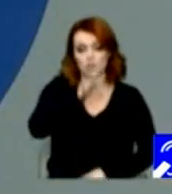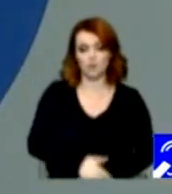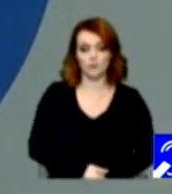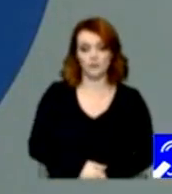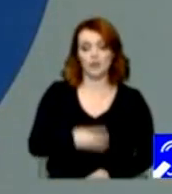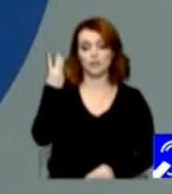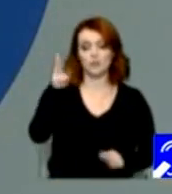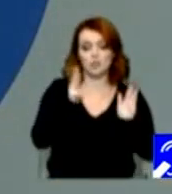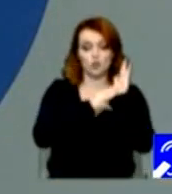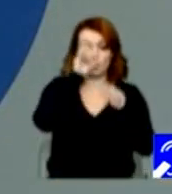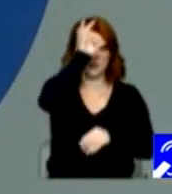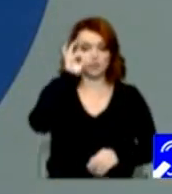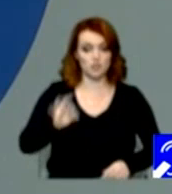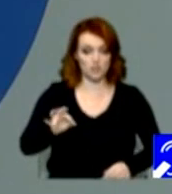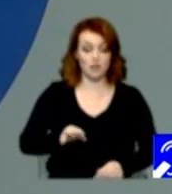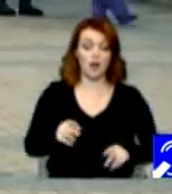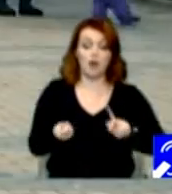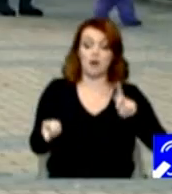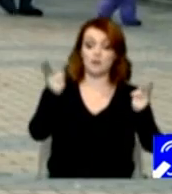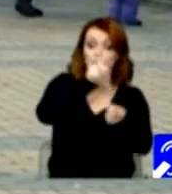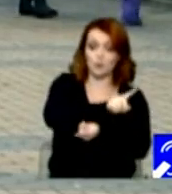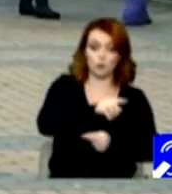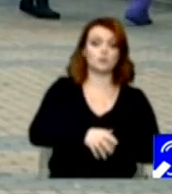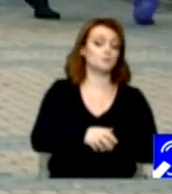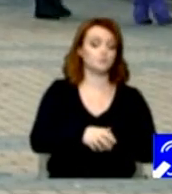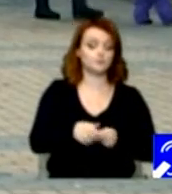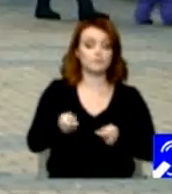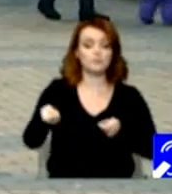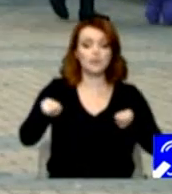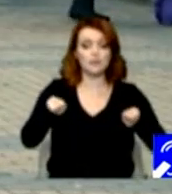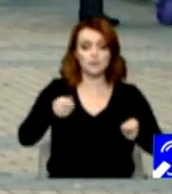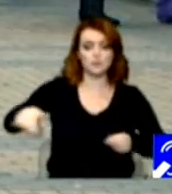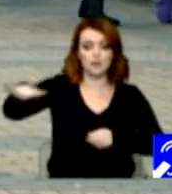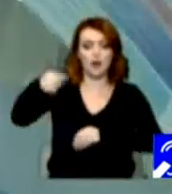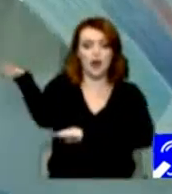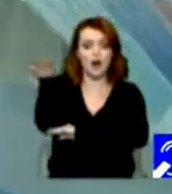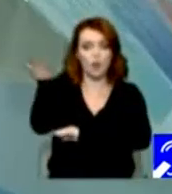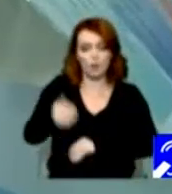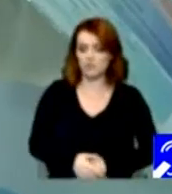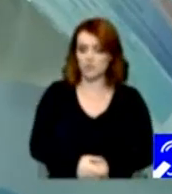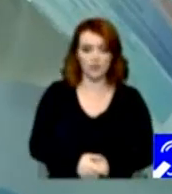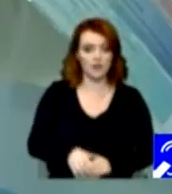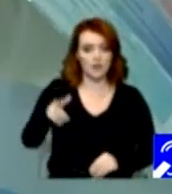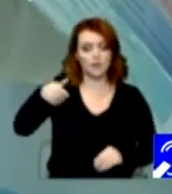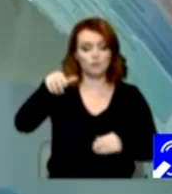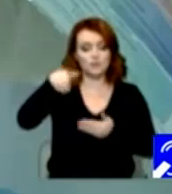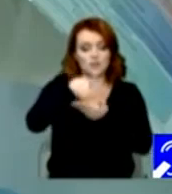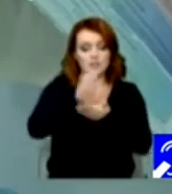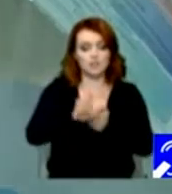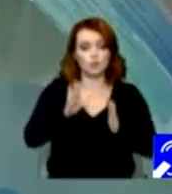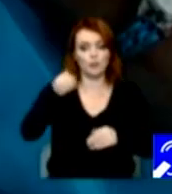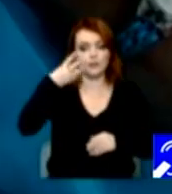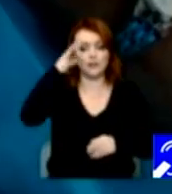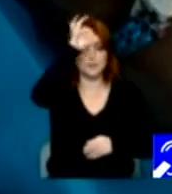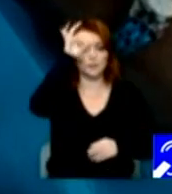38% în plus Polul opus se află unitatea administrativ teritorială Găgăuzia cu puțin peste 15% în